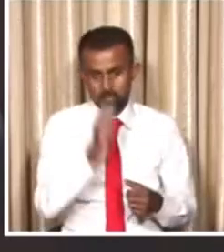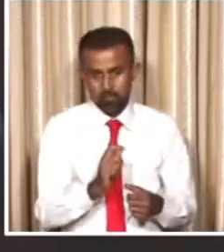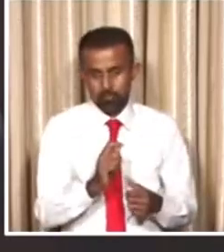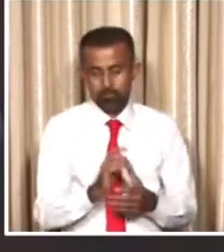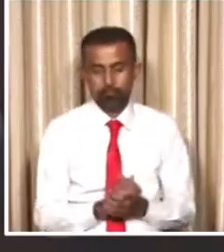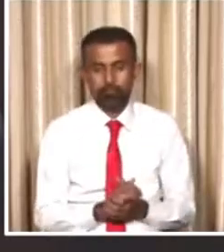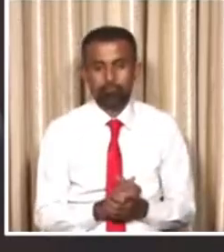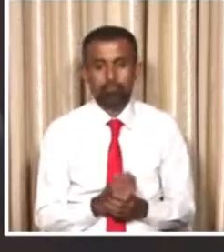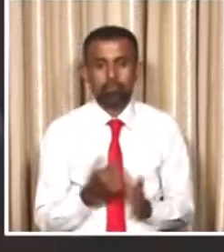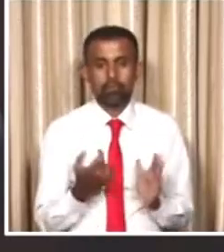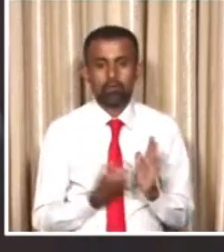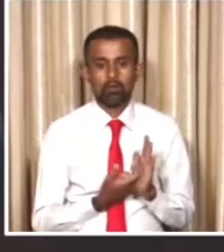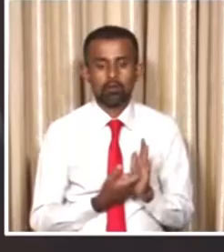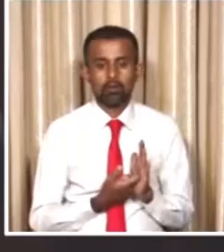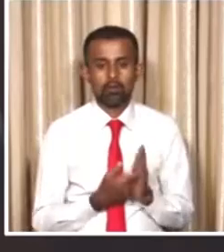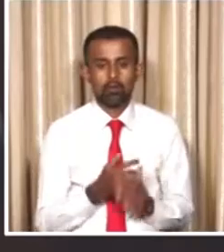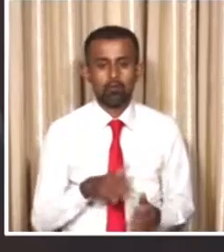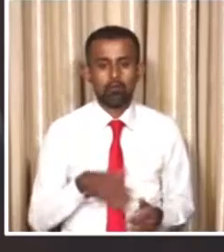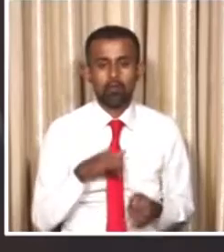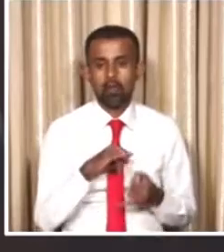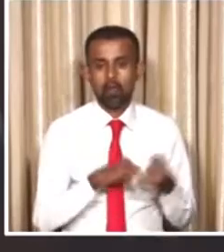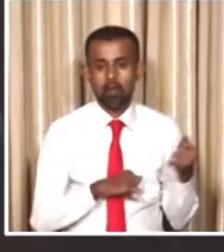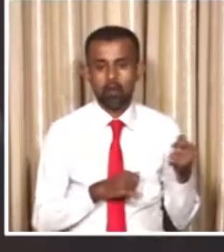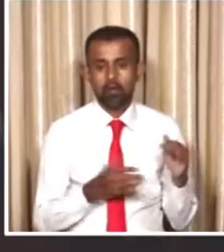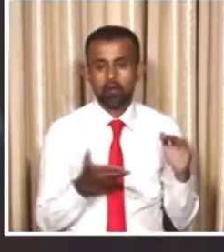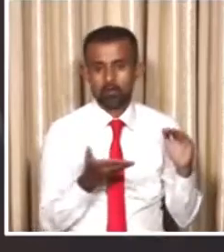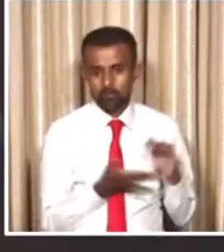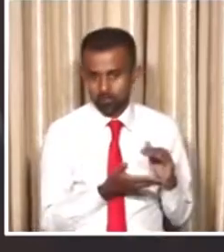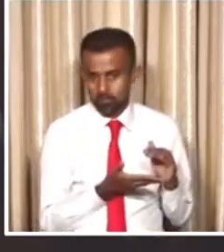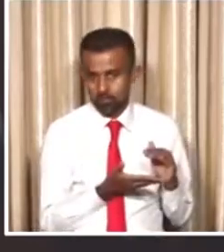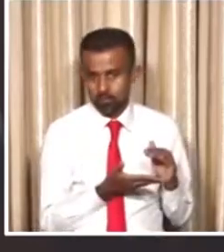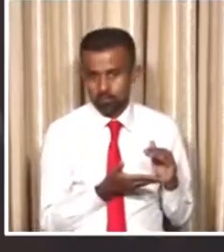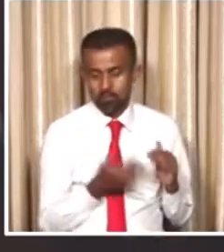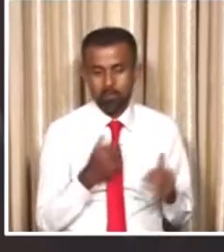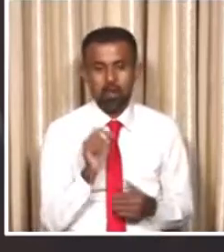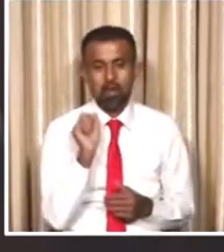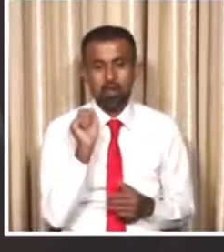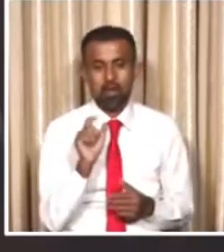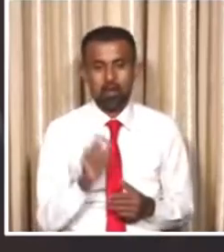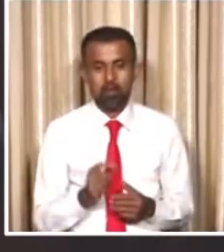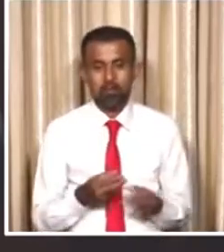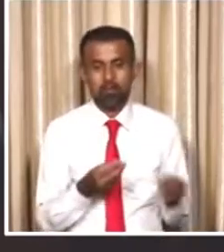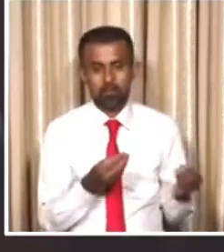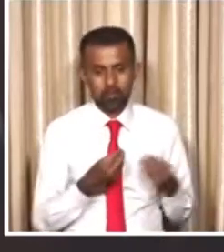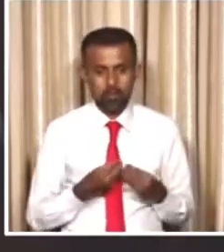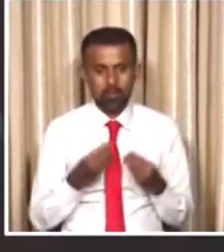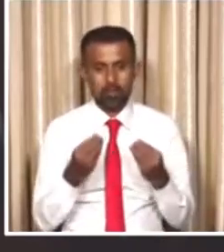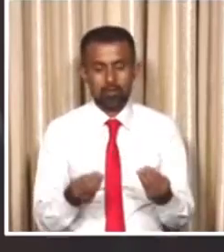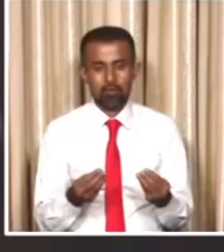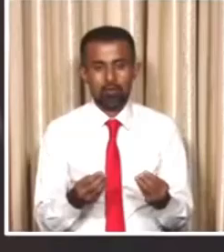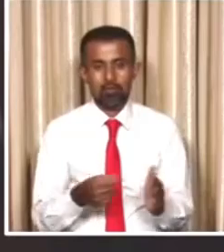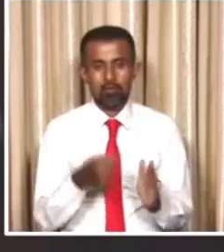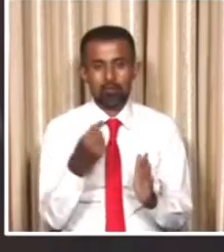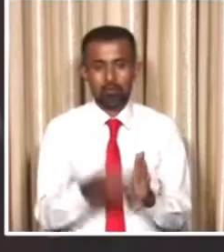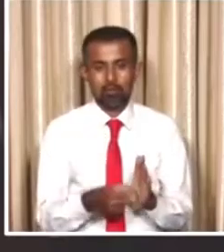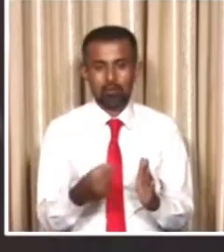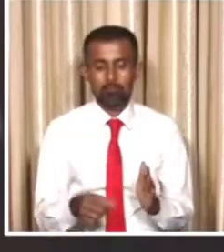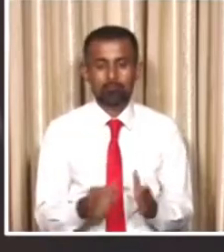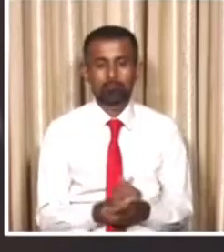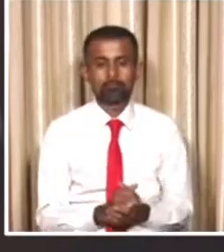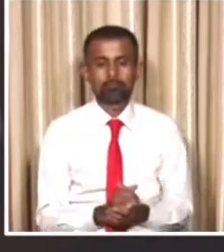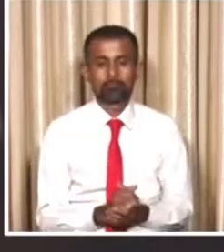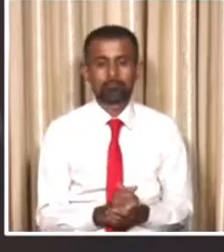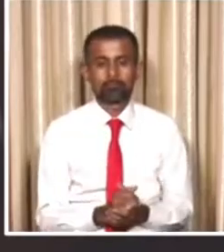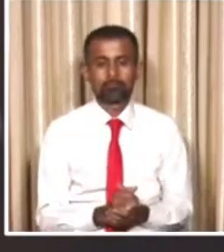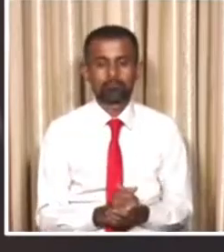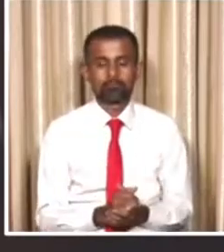ඒ රංජිත් මද්දෝ බණ්ඩාර කියන මහලේකම්වරයාගේ යටතේ තමයි අපි නාම යෝජනා ලබාගෙන අපි නාම යෝජනා අස්සම් කරන්නේ.